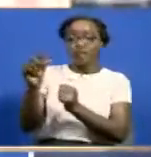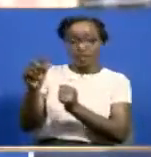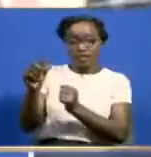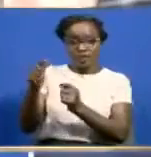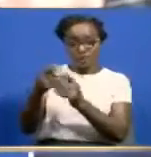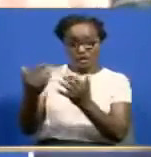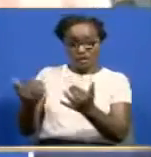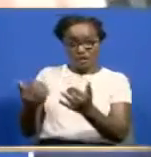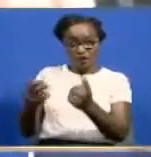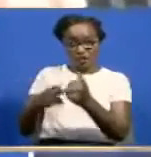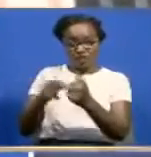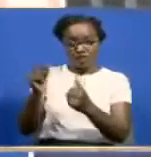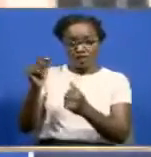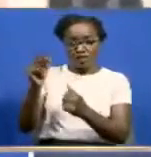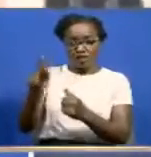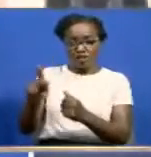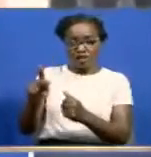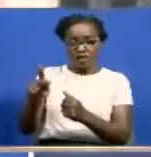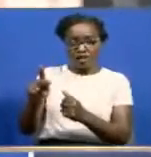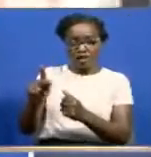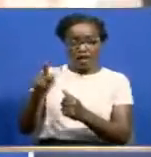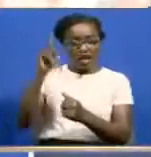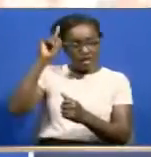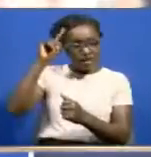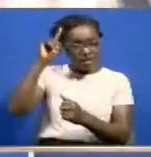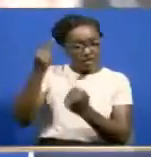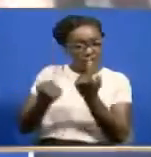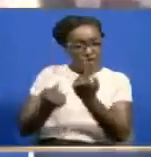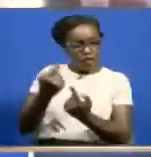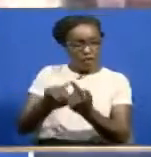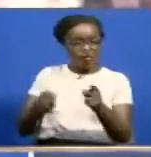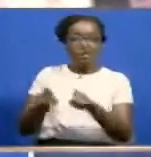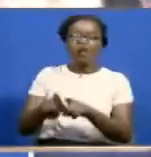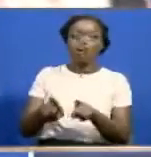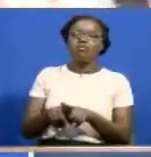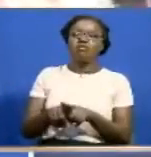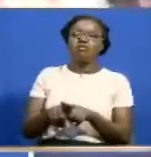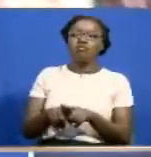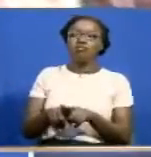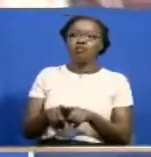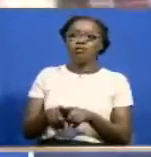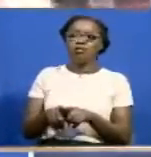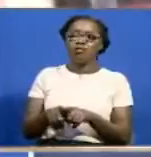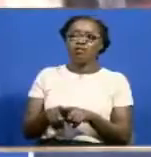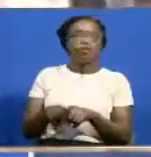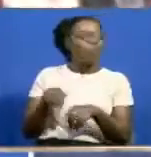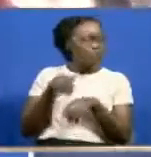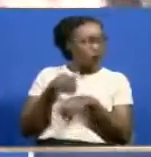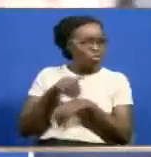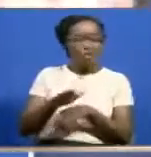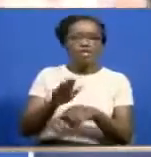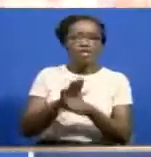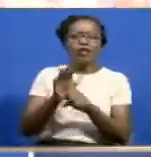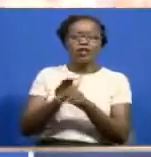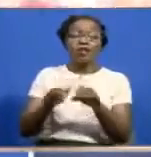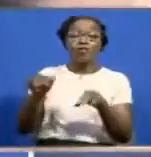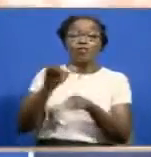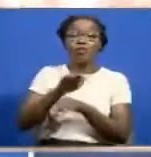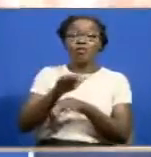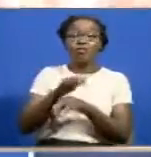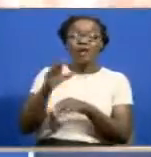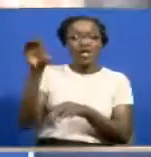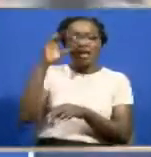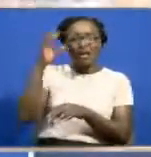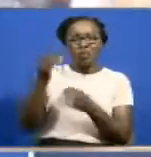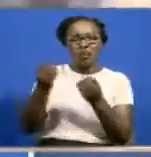imeenda. Na makaa ile unatumia ni ile tu unatumia kwa kilo 10. Hiyo ndio kitu ile kubwa sana. Saidi ya hapo hakuna wateja